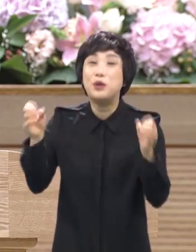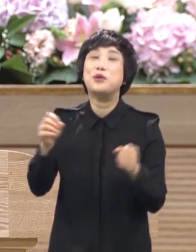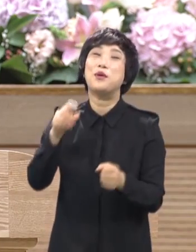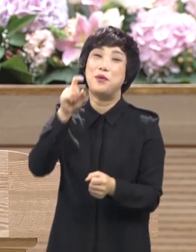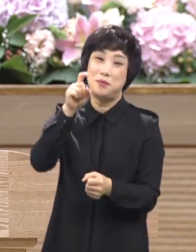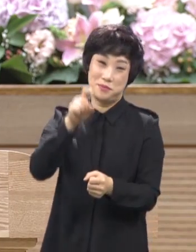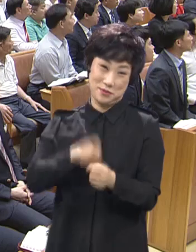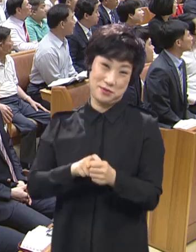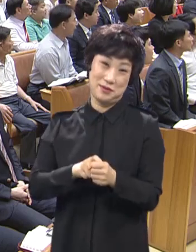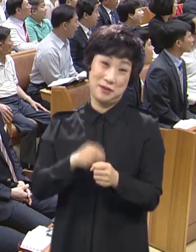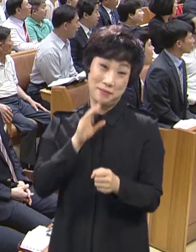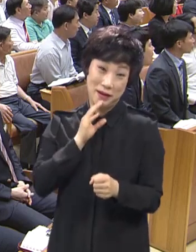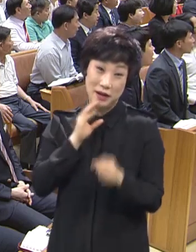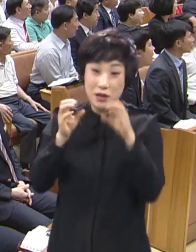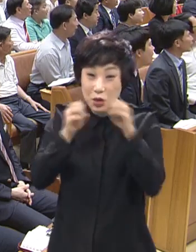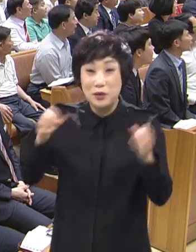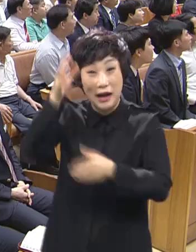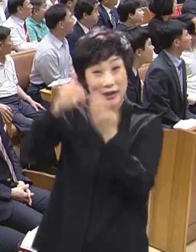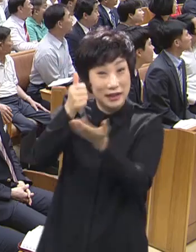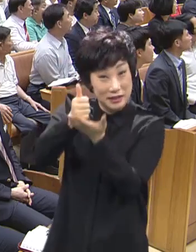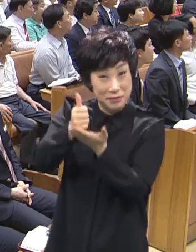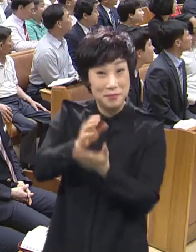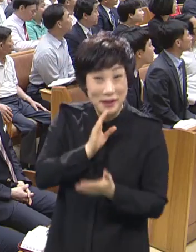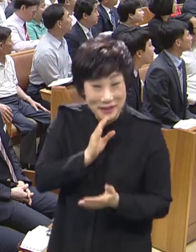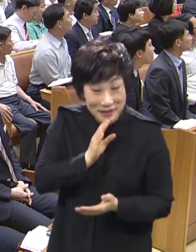전도하시는 하나님이시다.